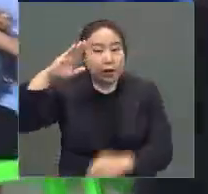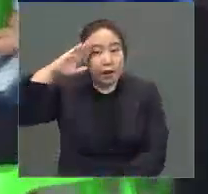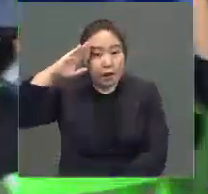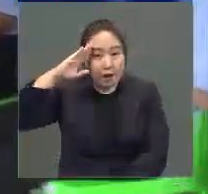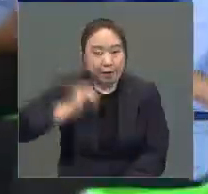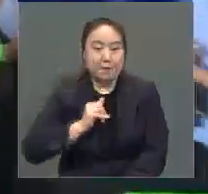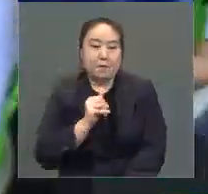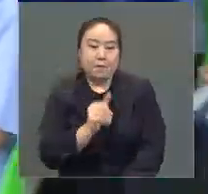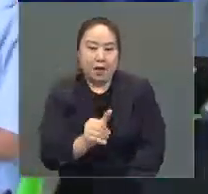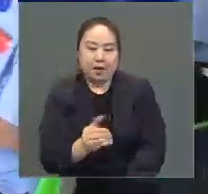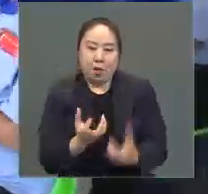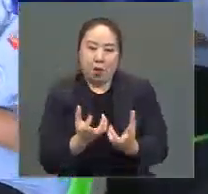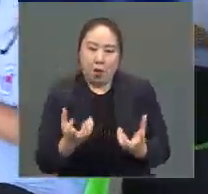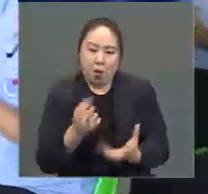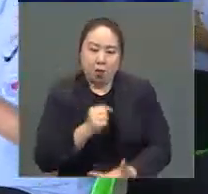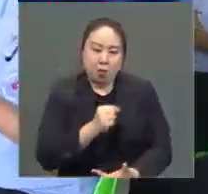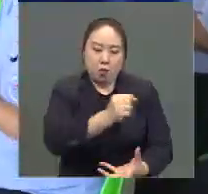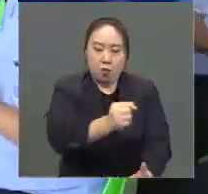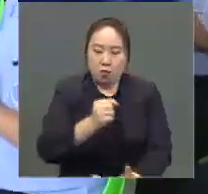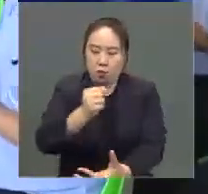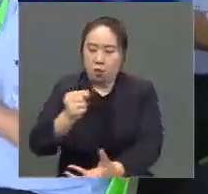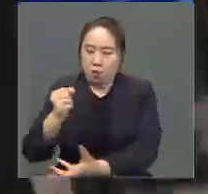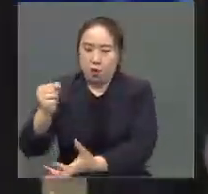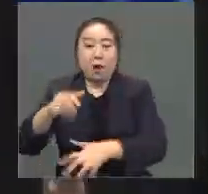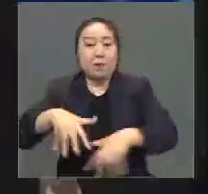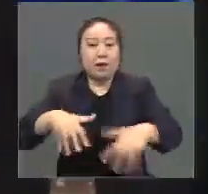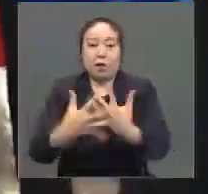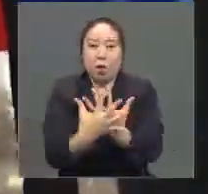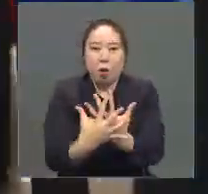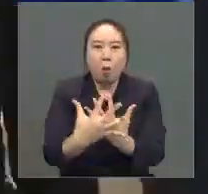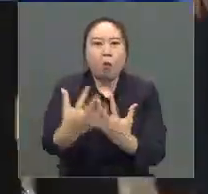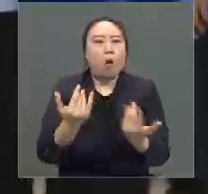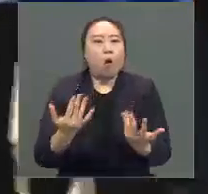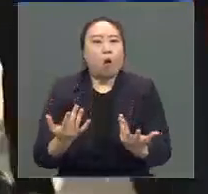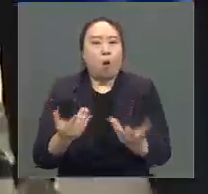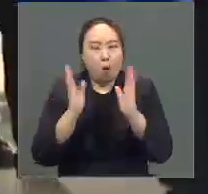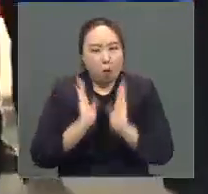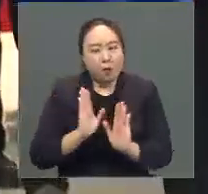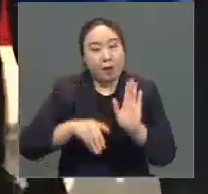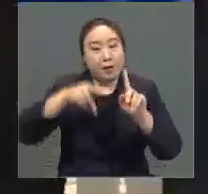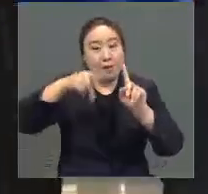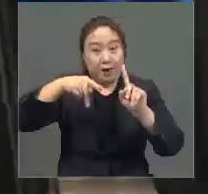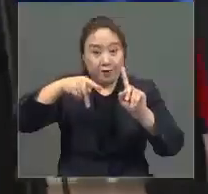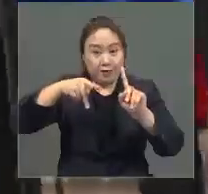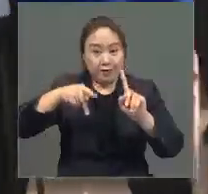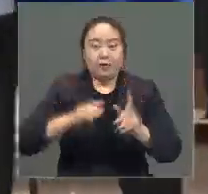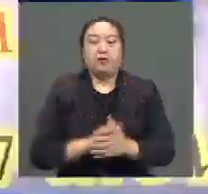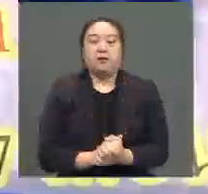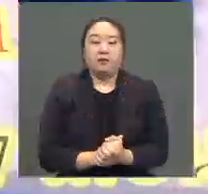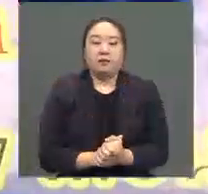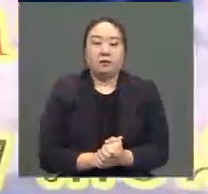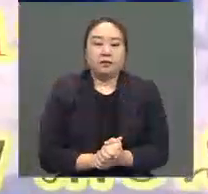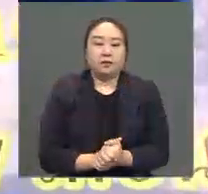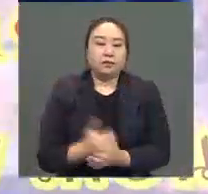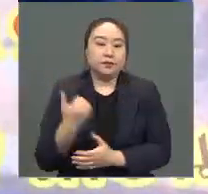ได้ไปมอบถุงยังชีพให้กับพี่น้องประชาชนที่มารอต้อนรับจำนวนกว่า 1,000 คนรวมไปถึง